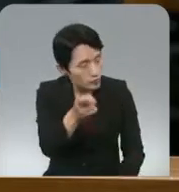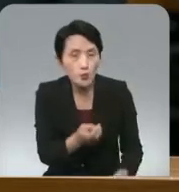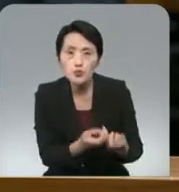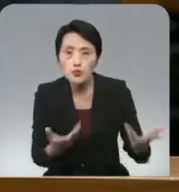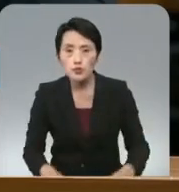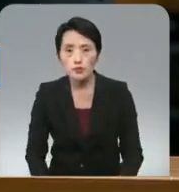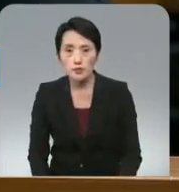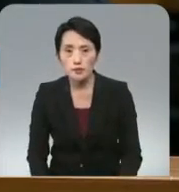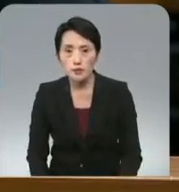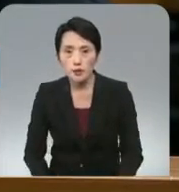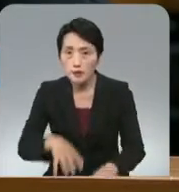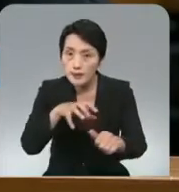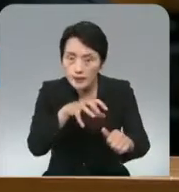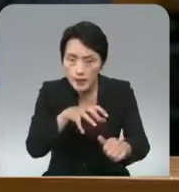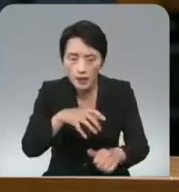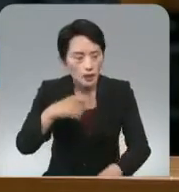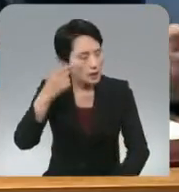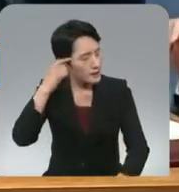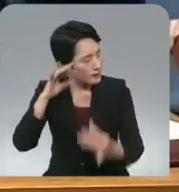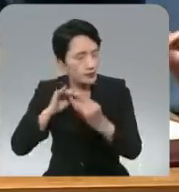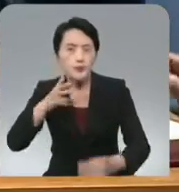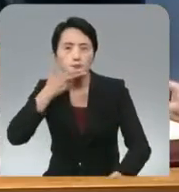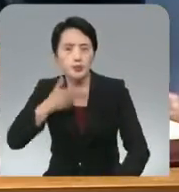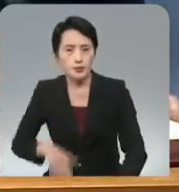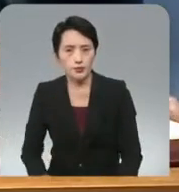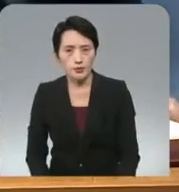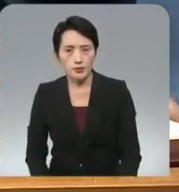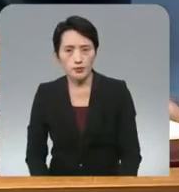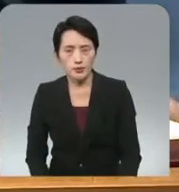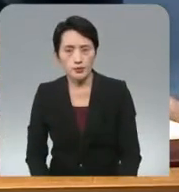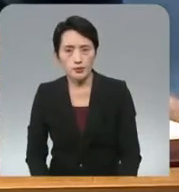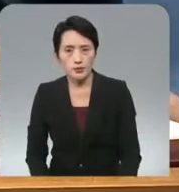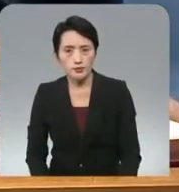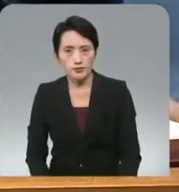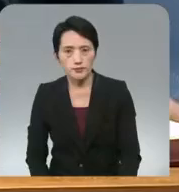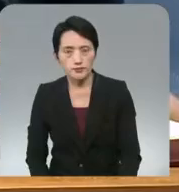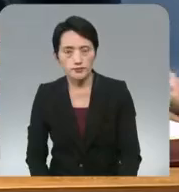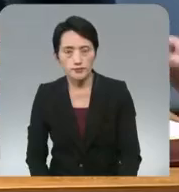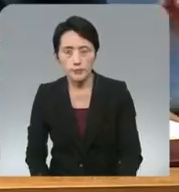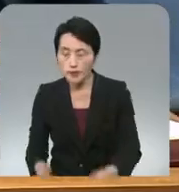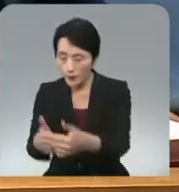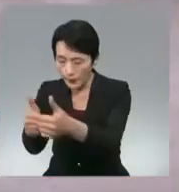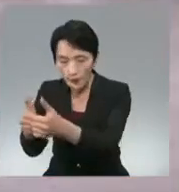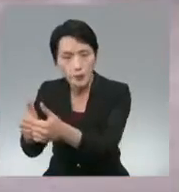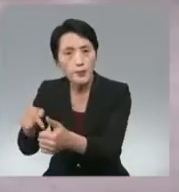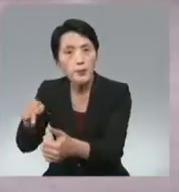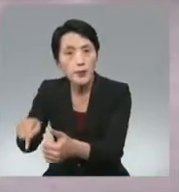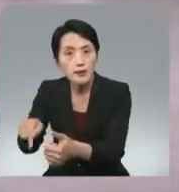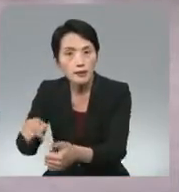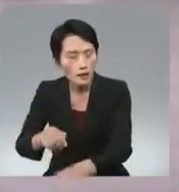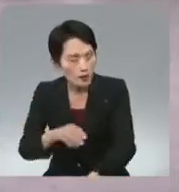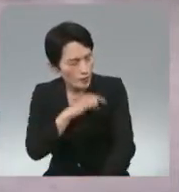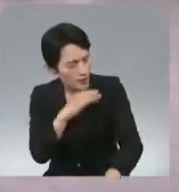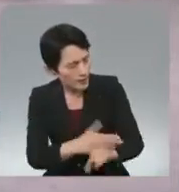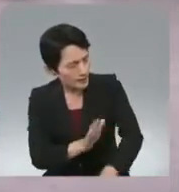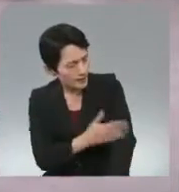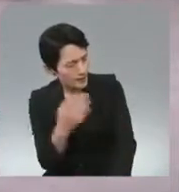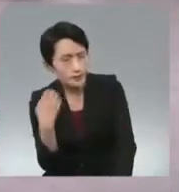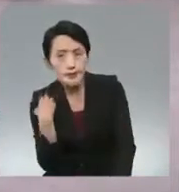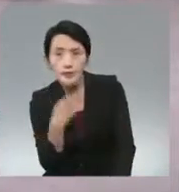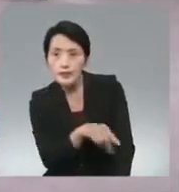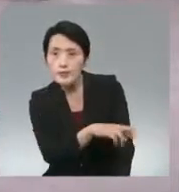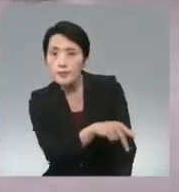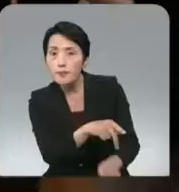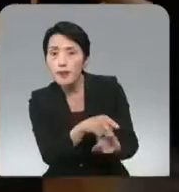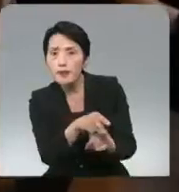les actes téméraire du royaume-hermite et a demandé une animement à celui-ci d'abandonner son programme d'armement